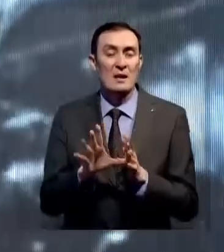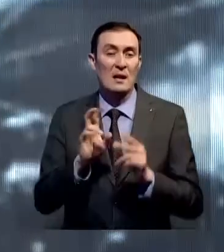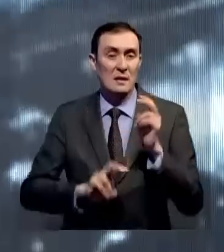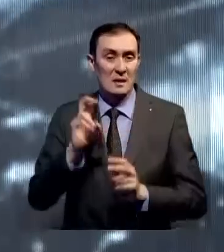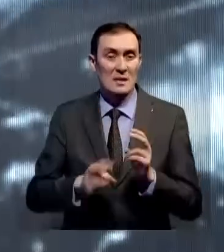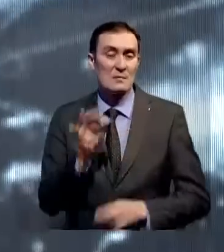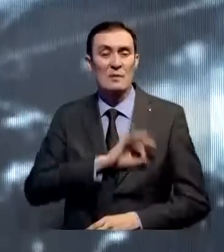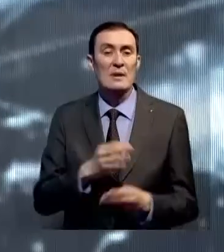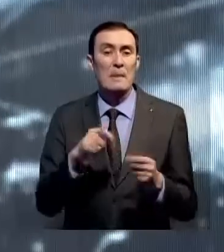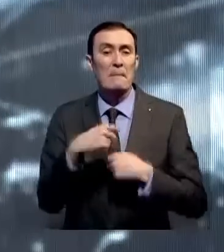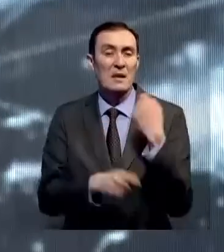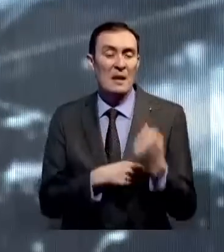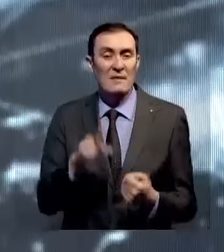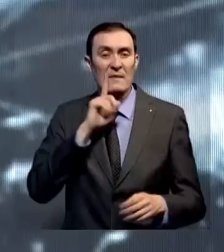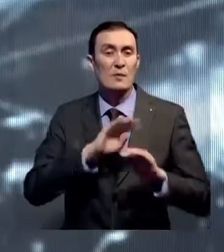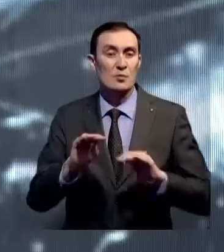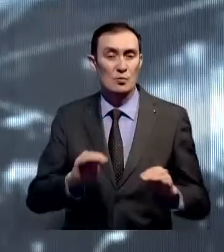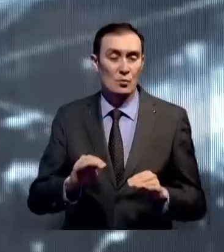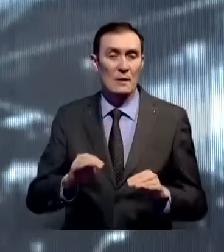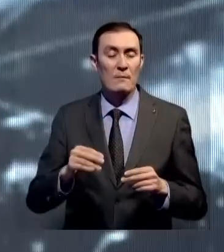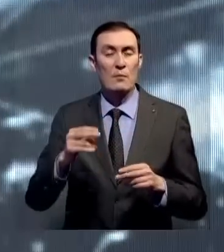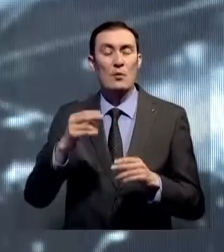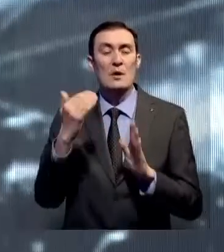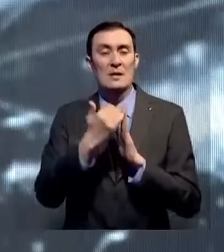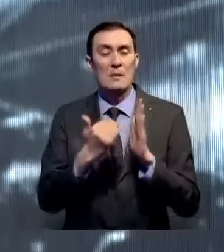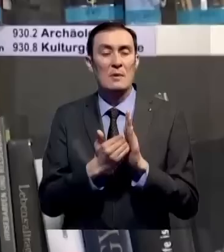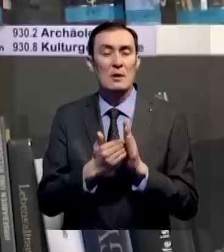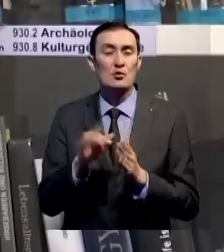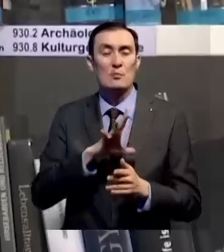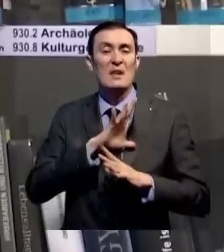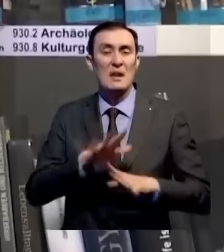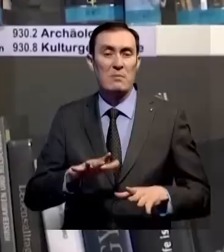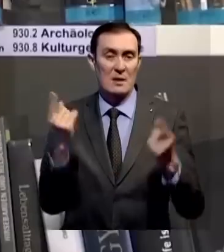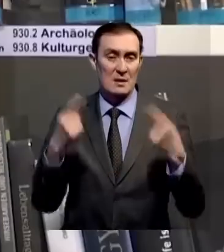энергетики, использования материалов и инфраструктуры в контексте поликризиса.